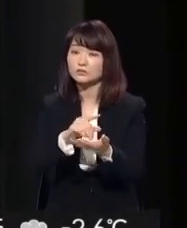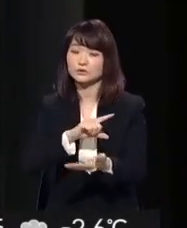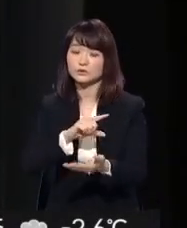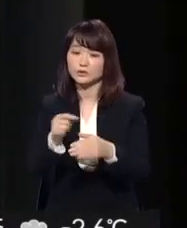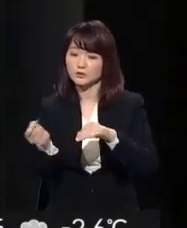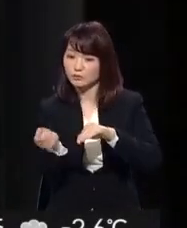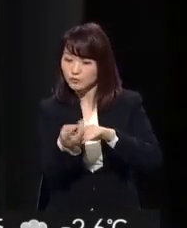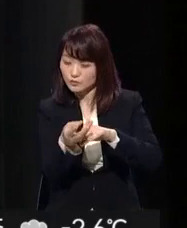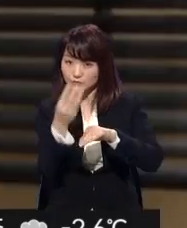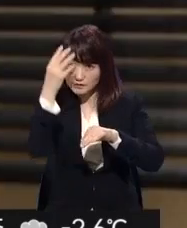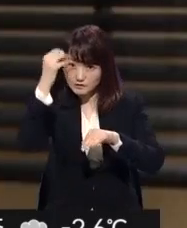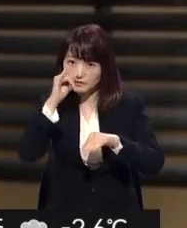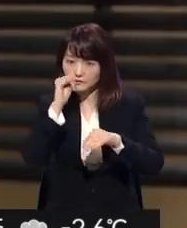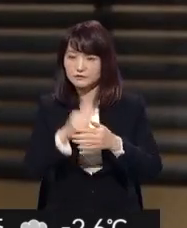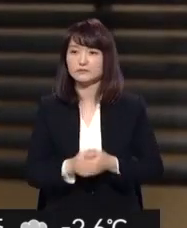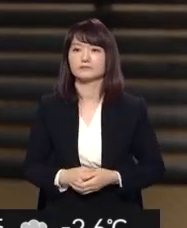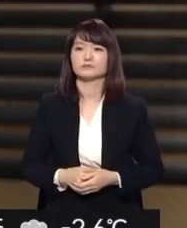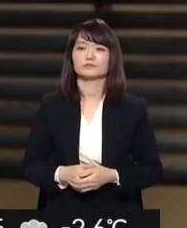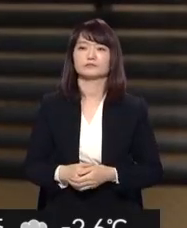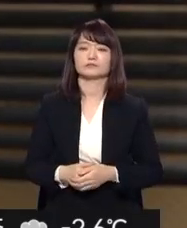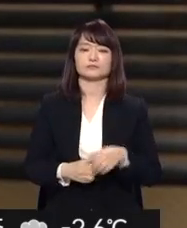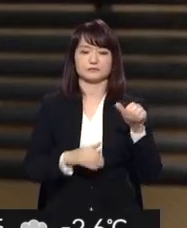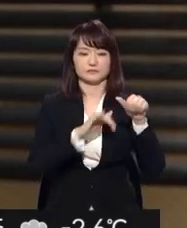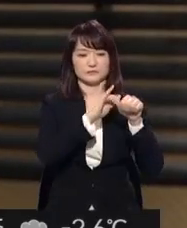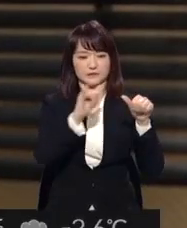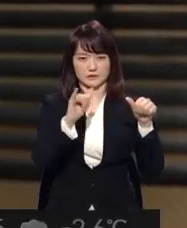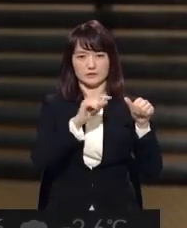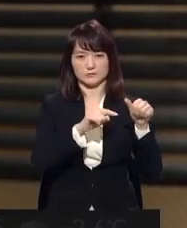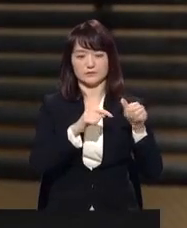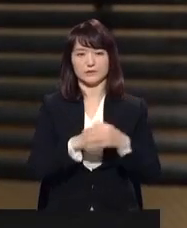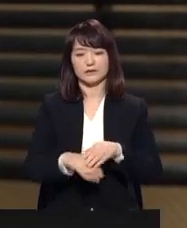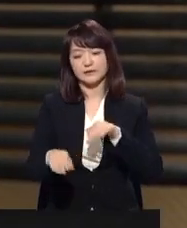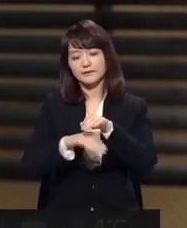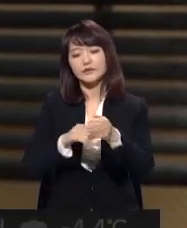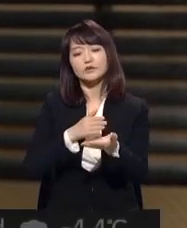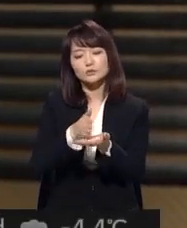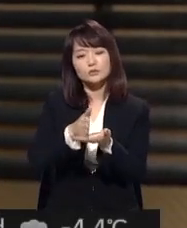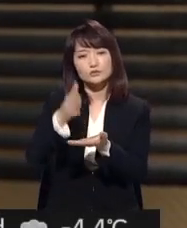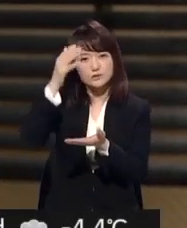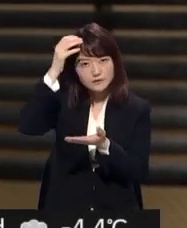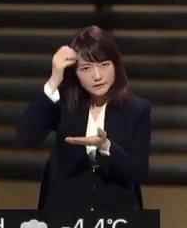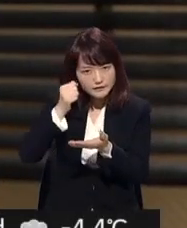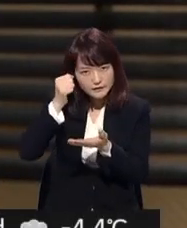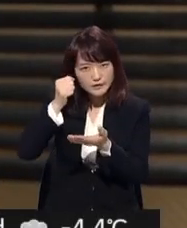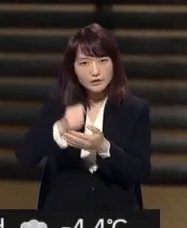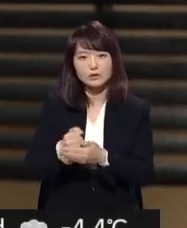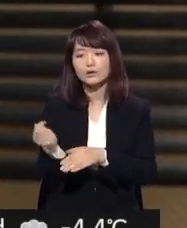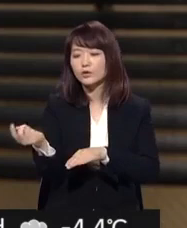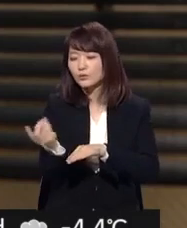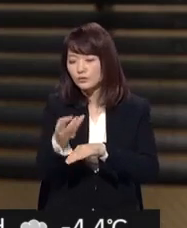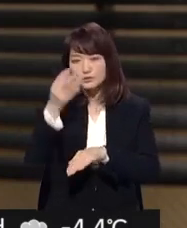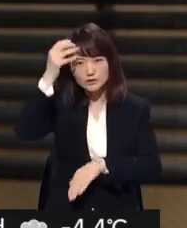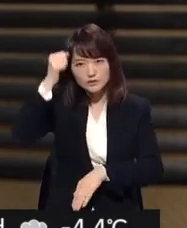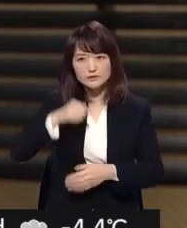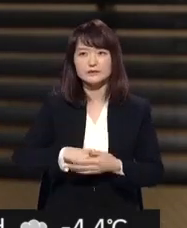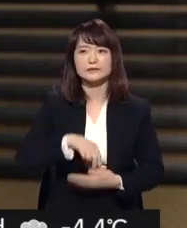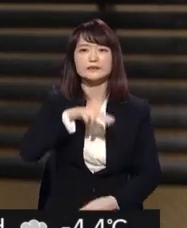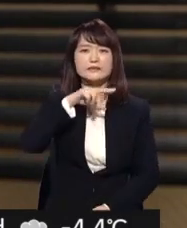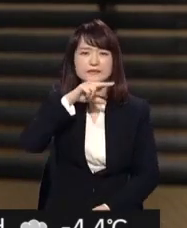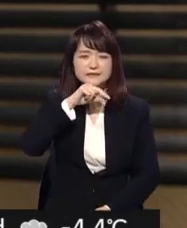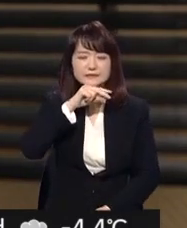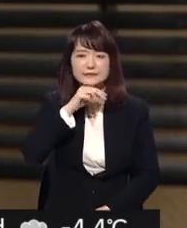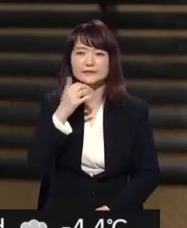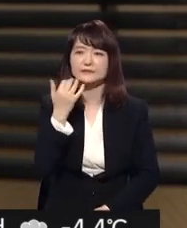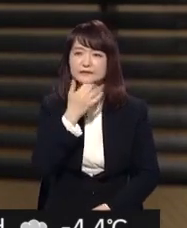다행히 목격자 5명이 차종과 번호판을 기억을 했고요 공통된게 주색 그랜저 차량이었다는 거고 가벼운